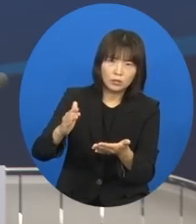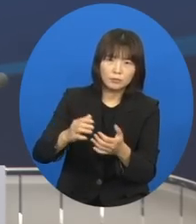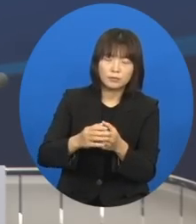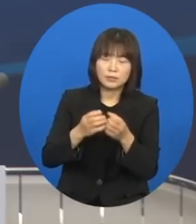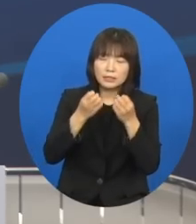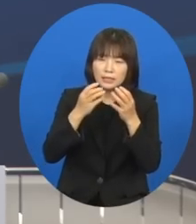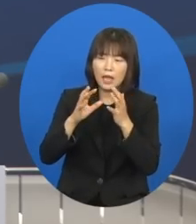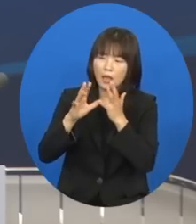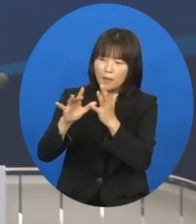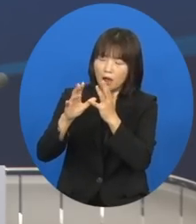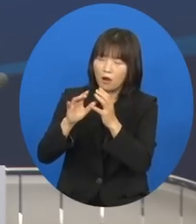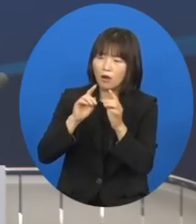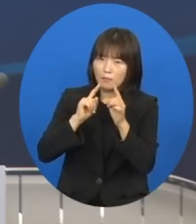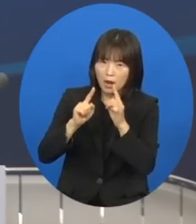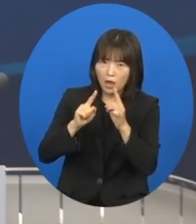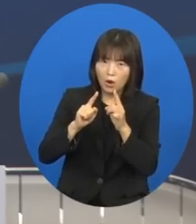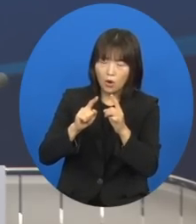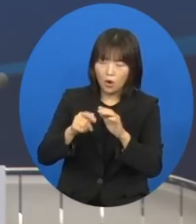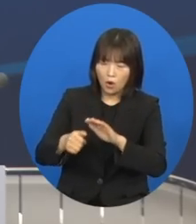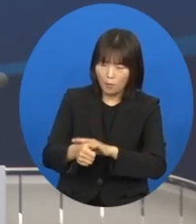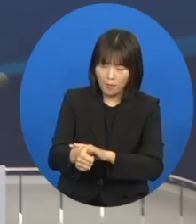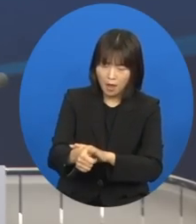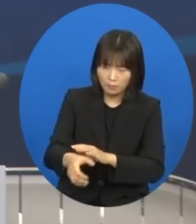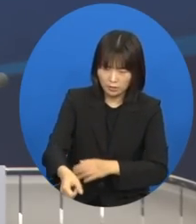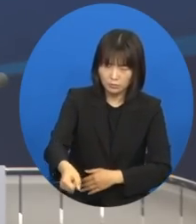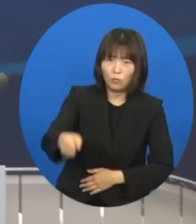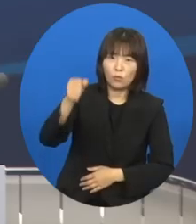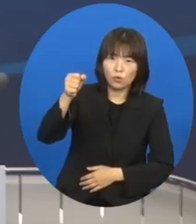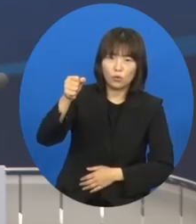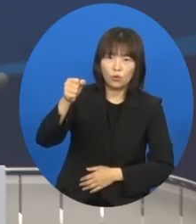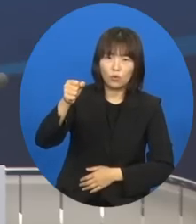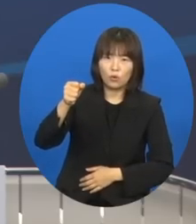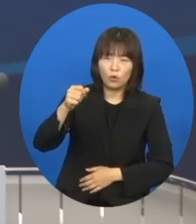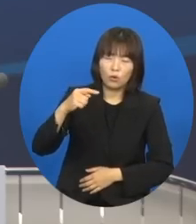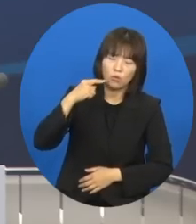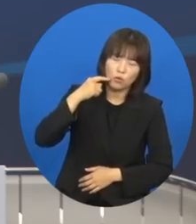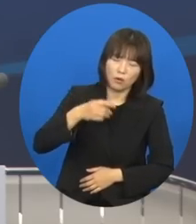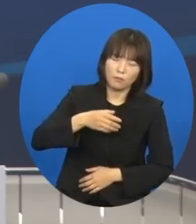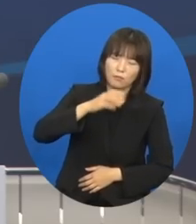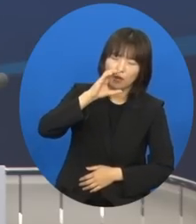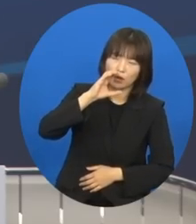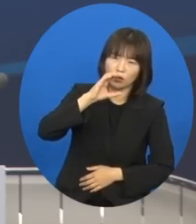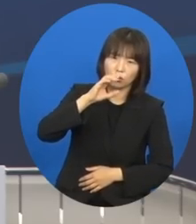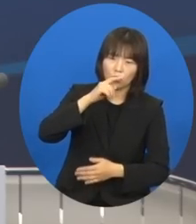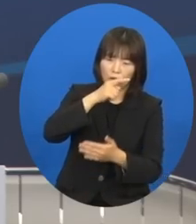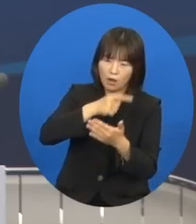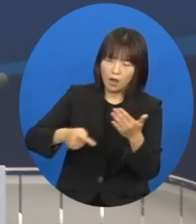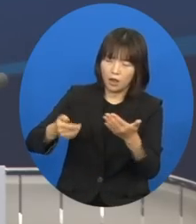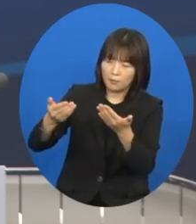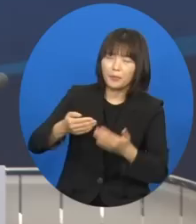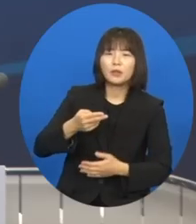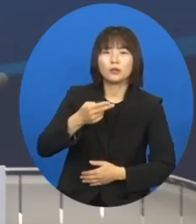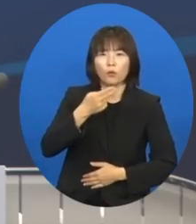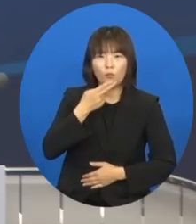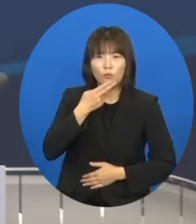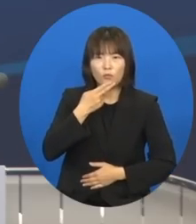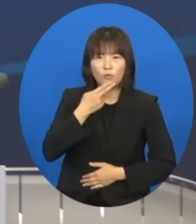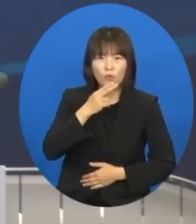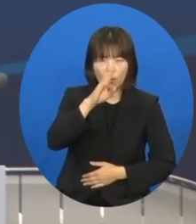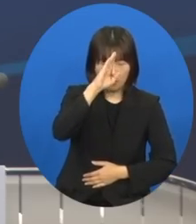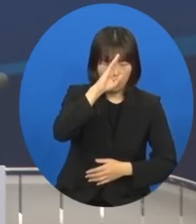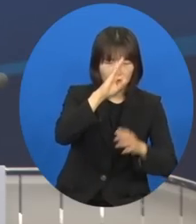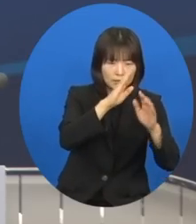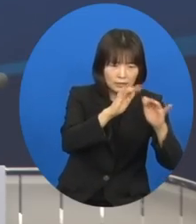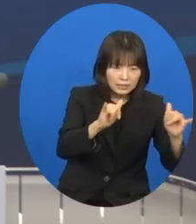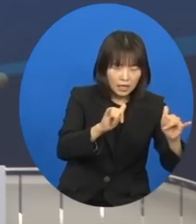방언을 말하며 뱀을 집어 올리며 무슨 독을 마실지라도 해를 받지 아니하며 병든 자에게 손을